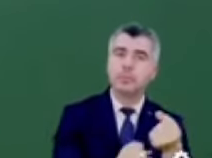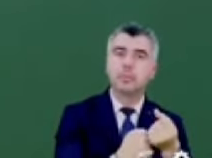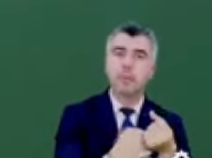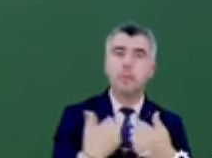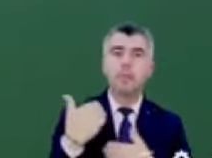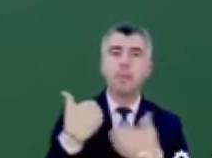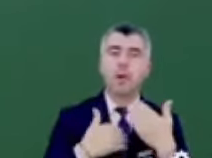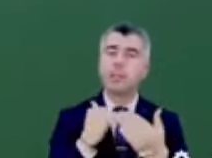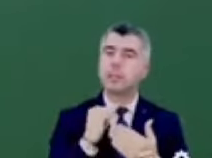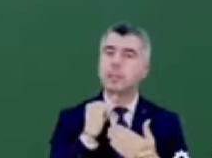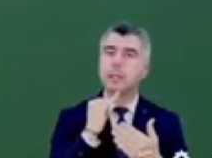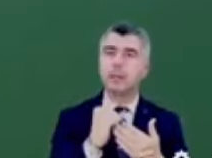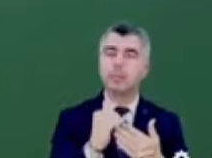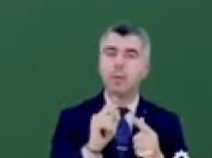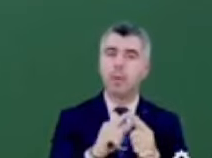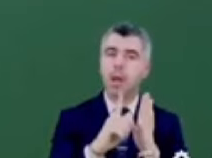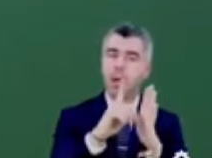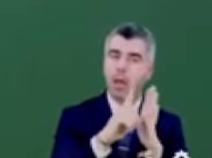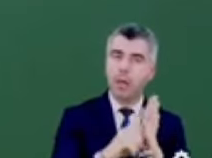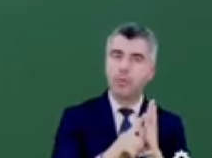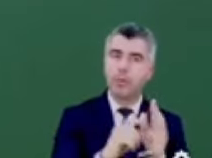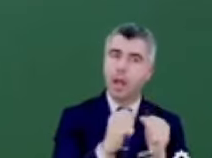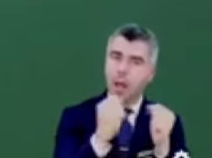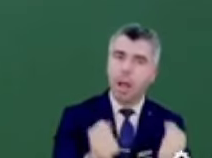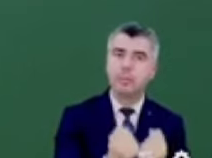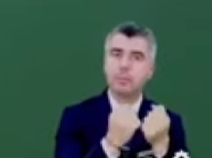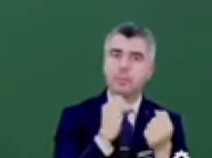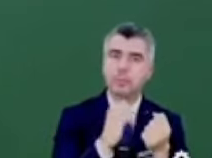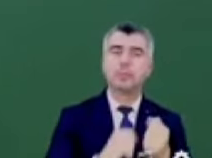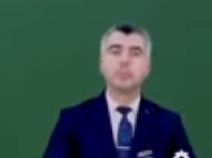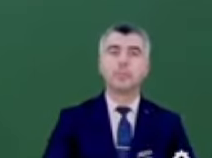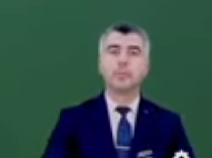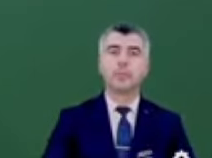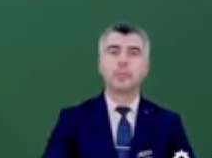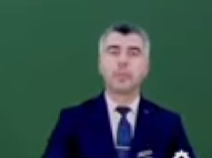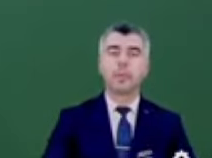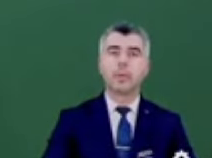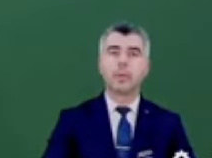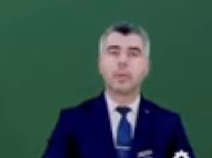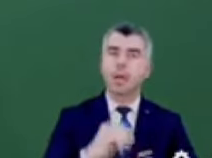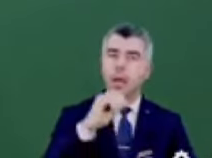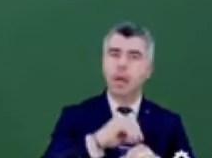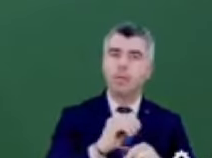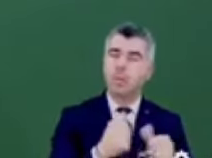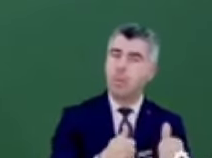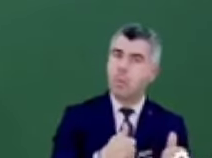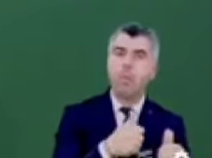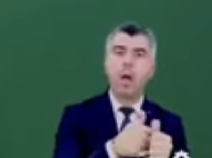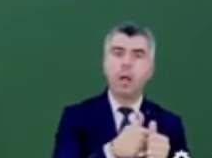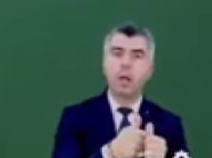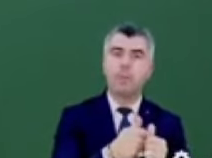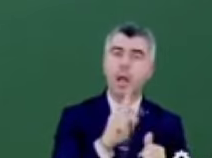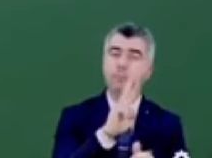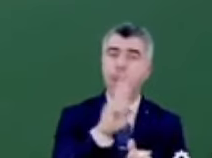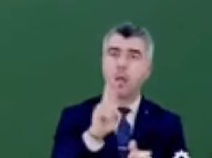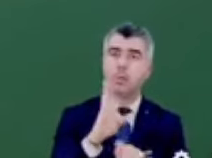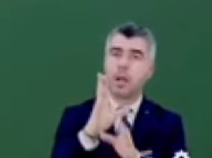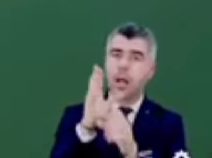والنهوض بحقوقها وايضا في اطار مواكبه الورش الملكي